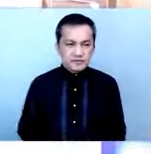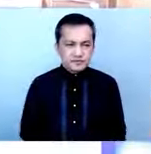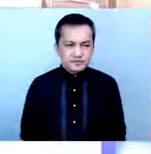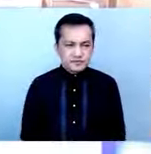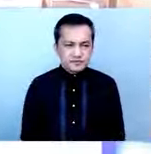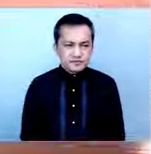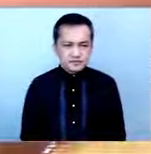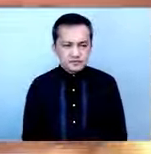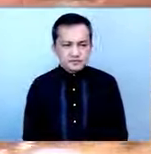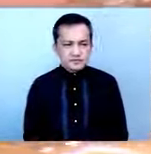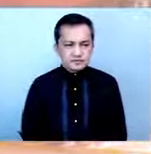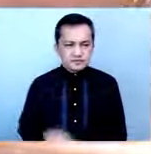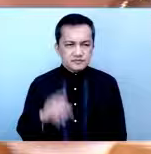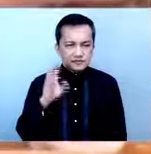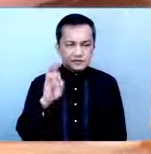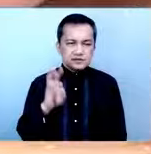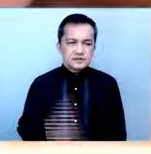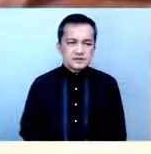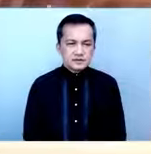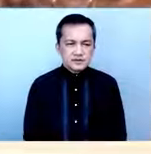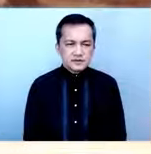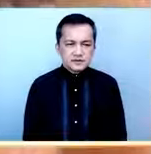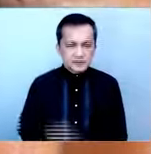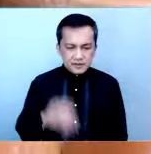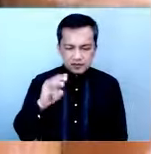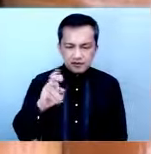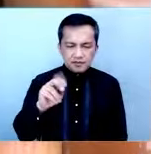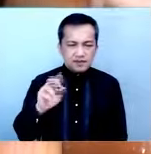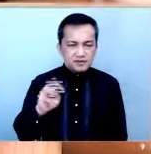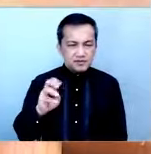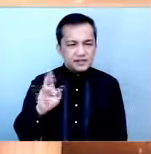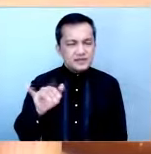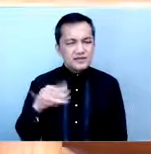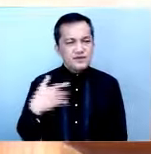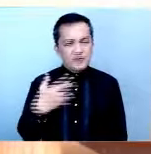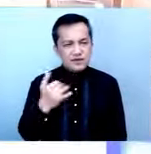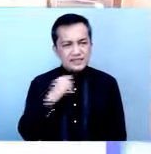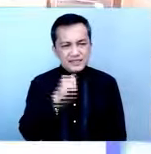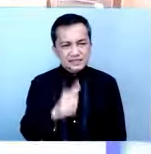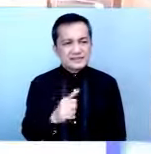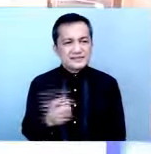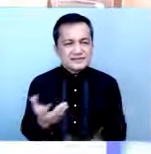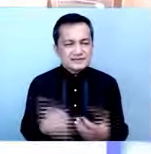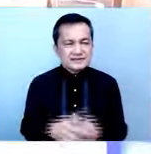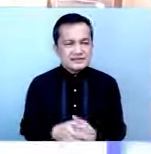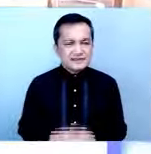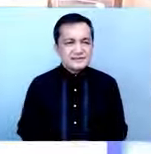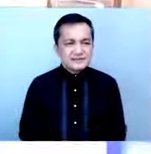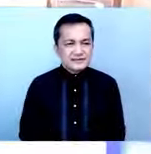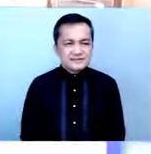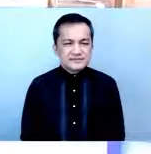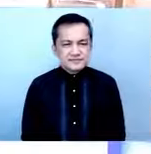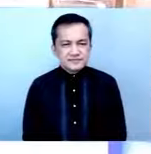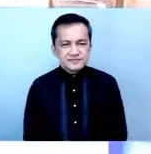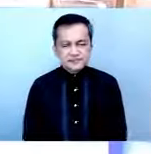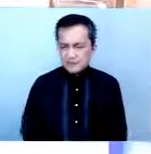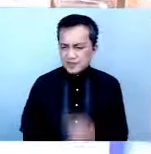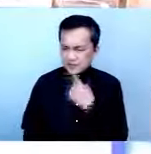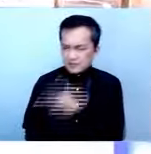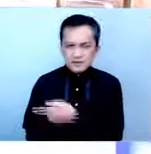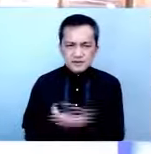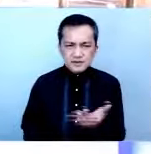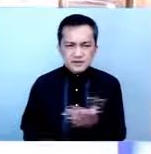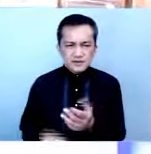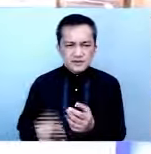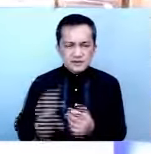nga, okay, why not? Ito, melon medley, sige na i-try. Try mo rin lahat, para yeah, lahat. Anong tawag mo dito, Lea? This is